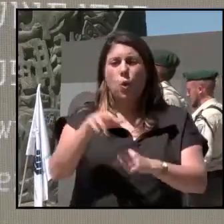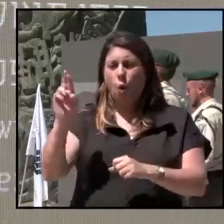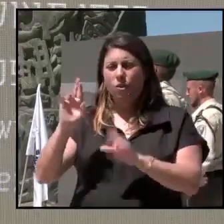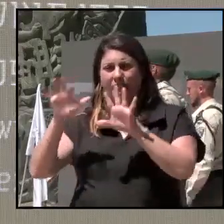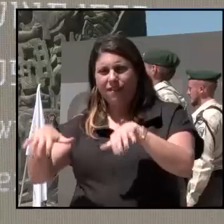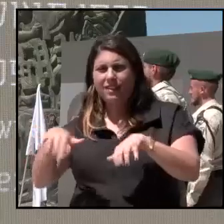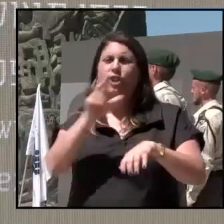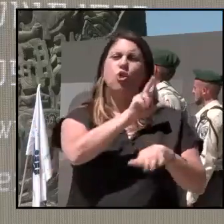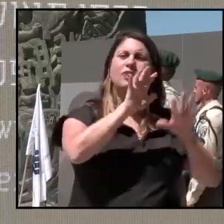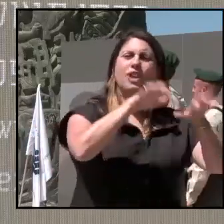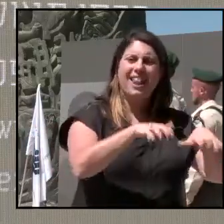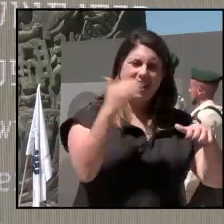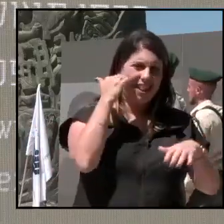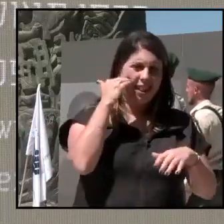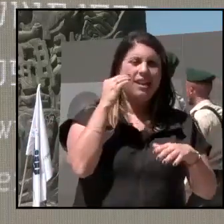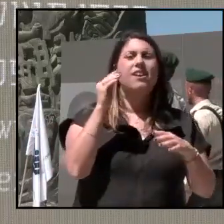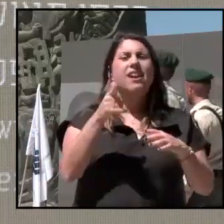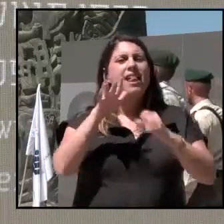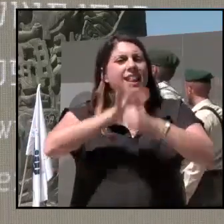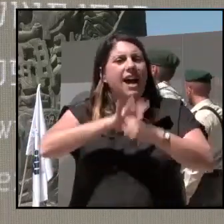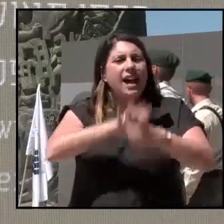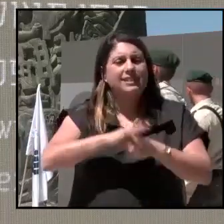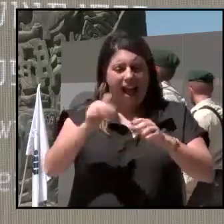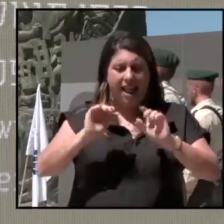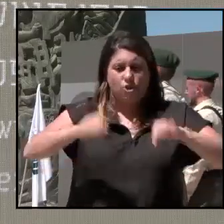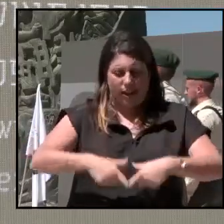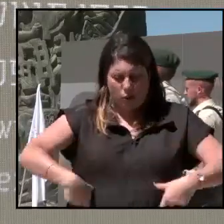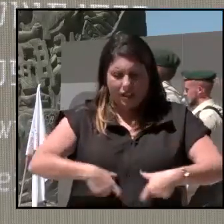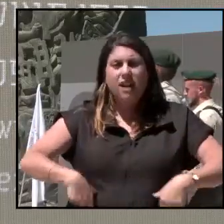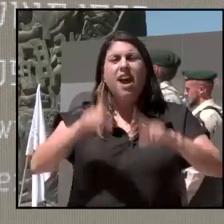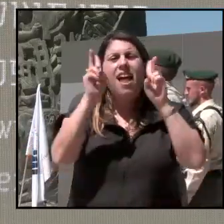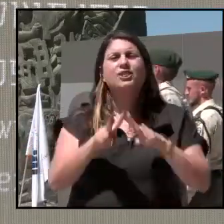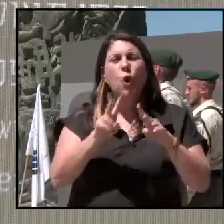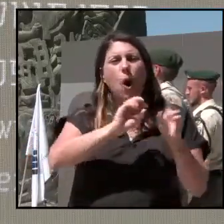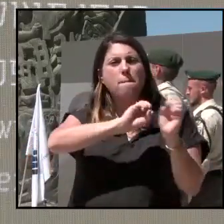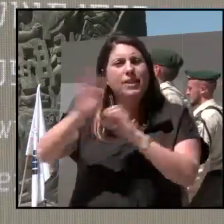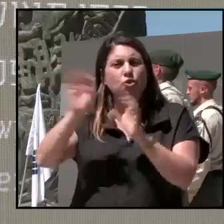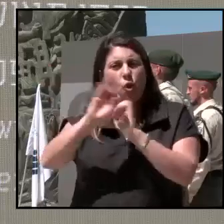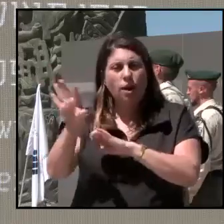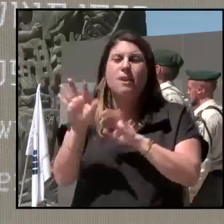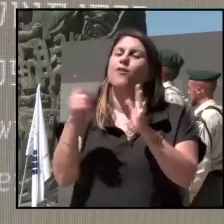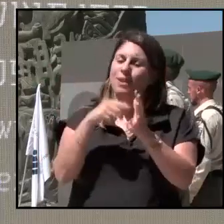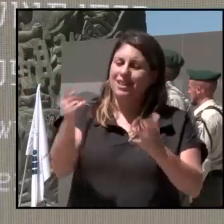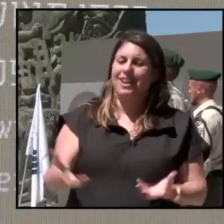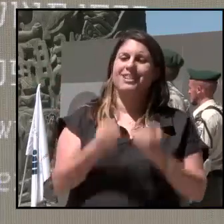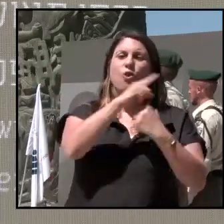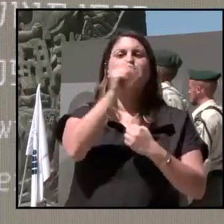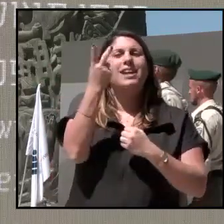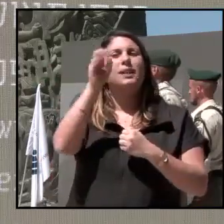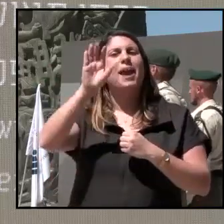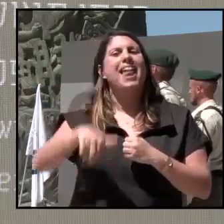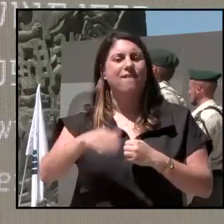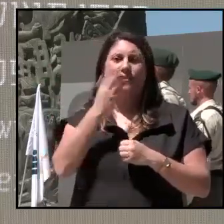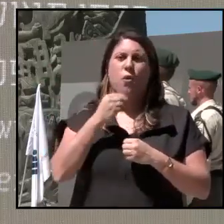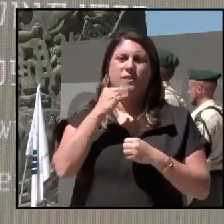וצ'רצ'יל להפעיל לחץ על שליט הונגריה מיקולוש הורטי להפסיק את המשלוחים, ועקב כך ניצלו כ-120 אלף יהודי